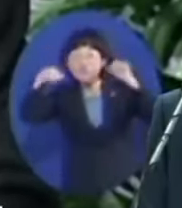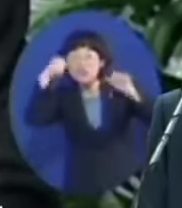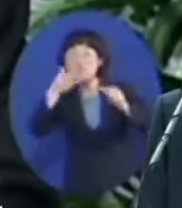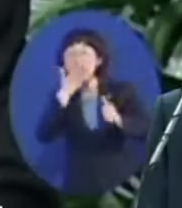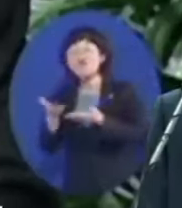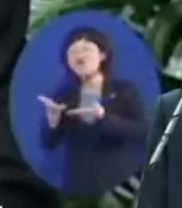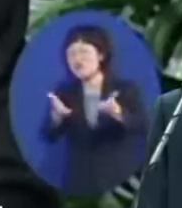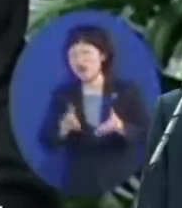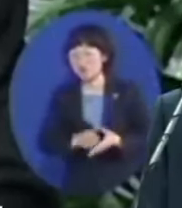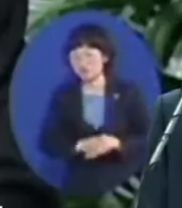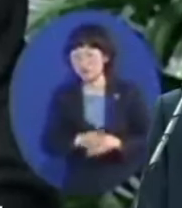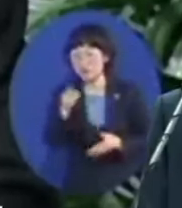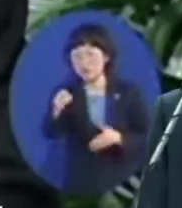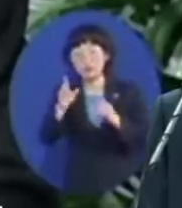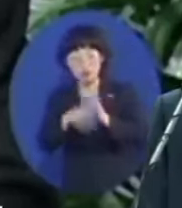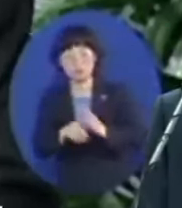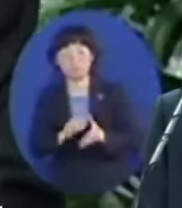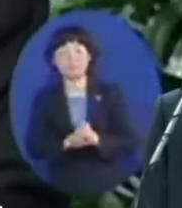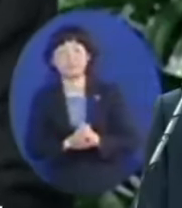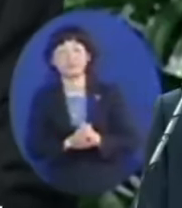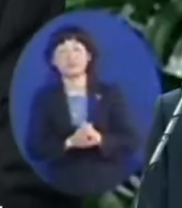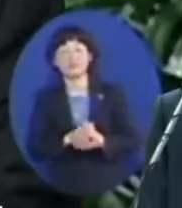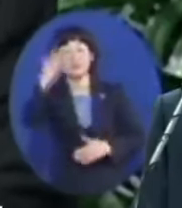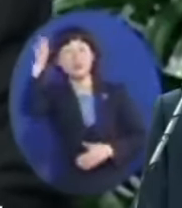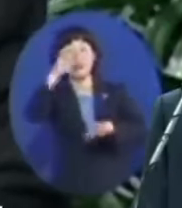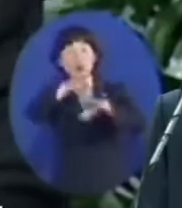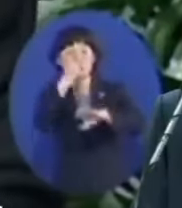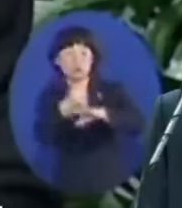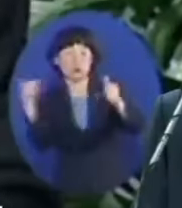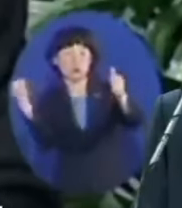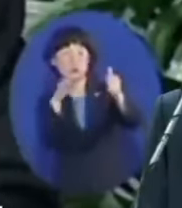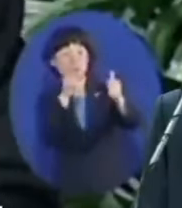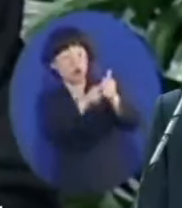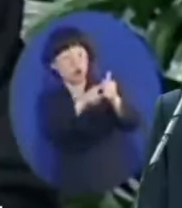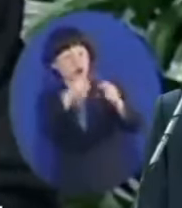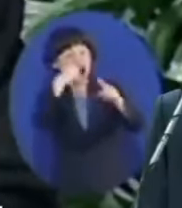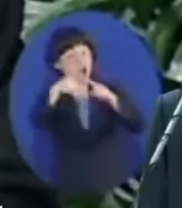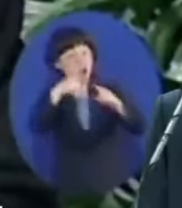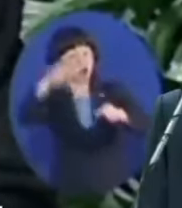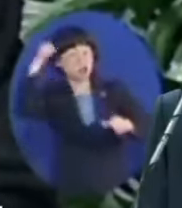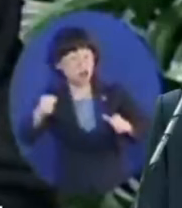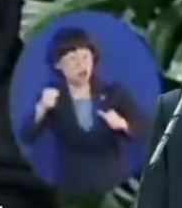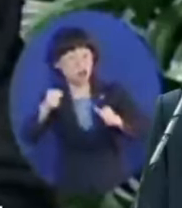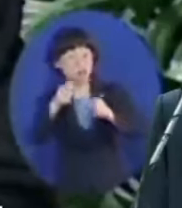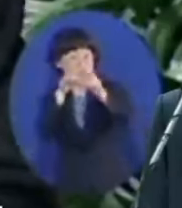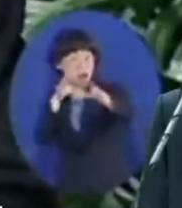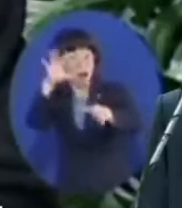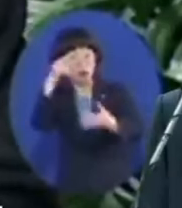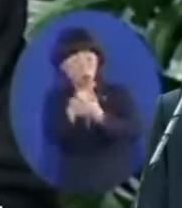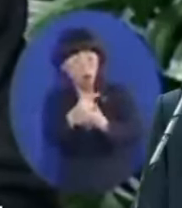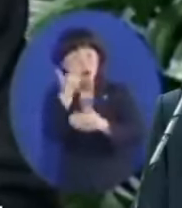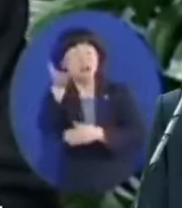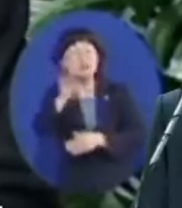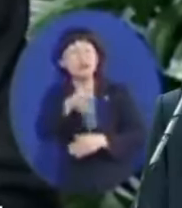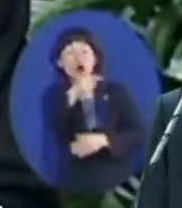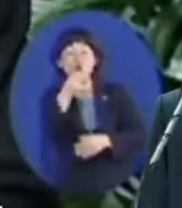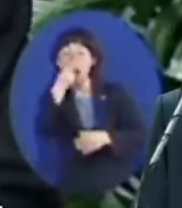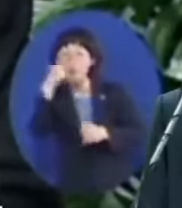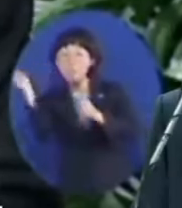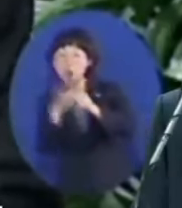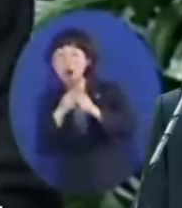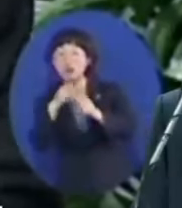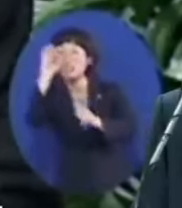만들겠다. 그때 다윗은 뭐라고 했습니까? 너는 칼과 창과 단창으로 나오니와 나는 너가 모욕하는 이스라엘의